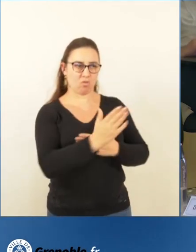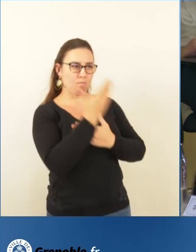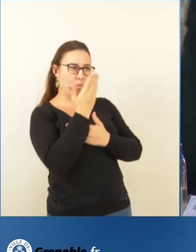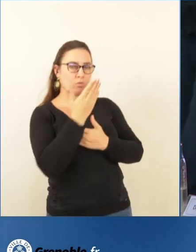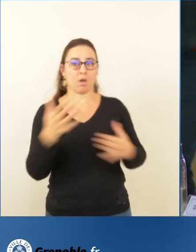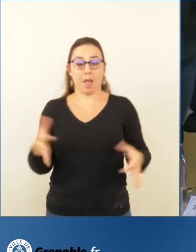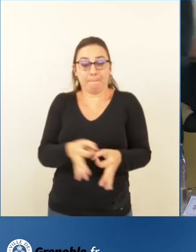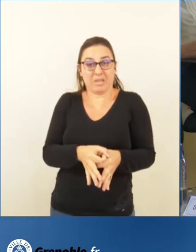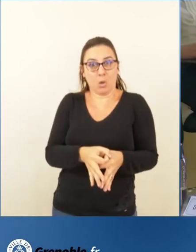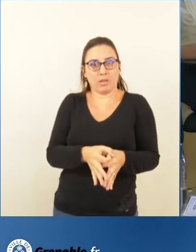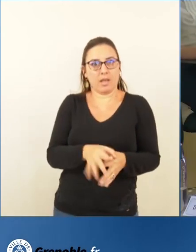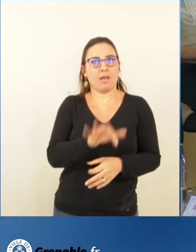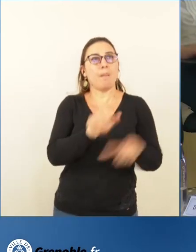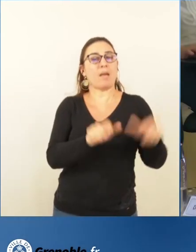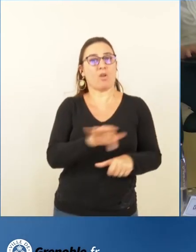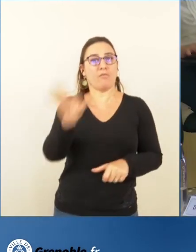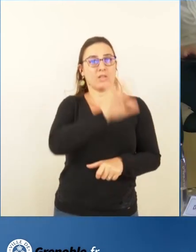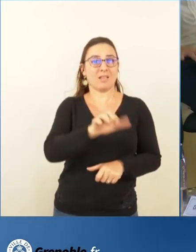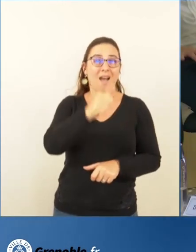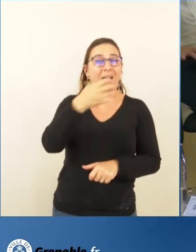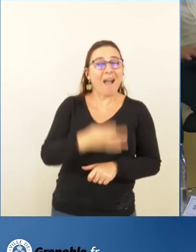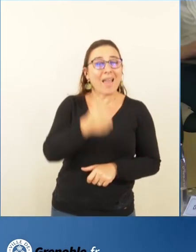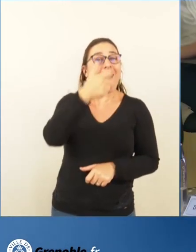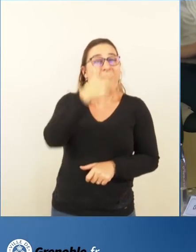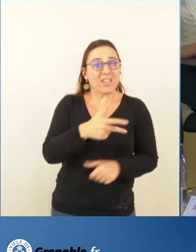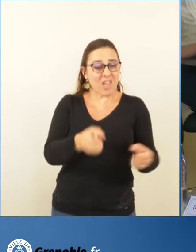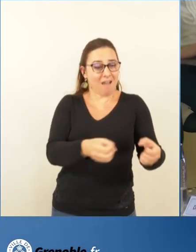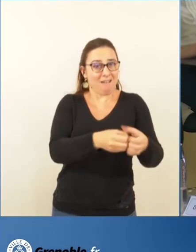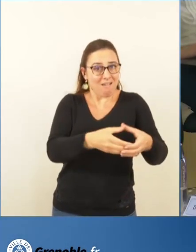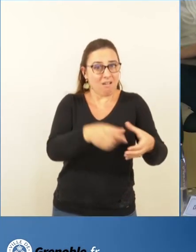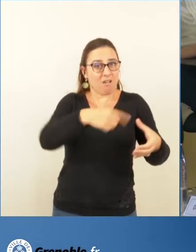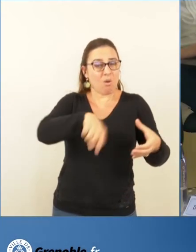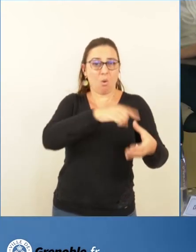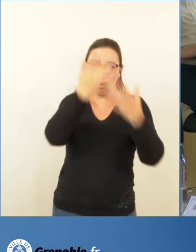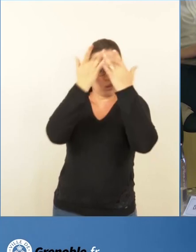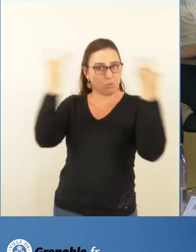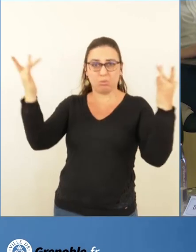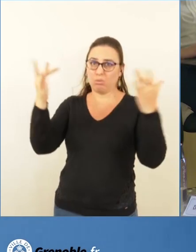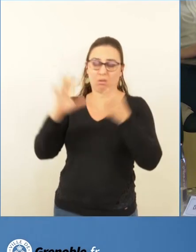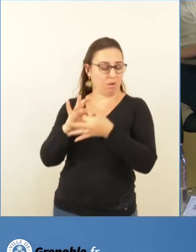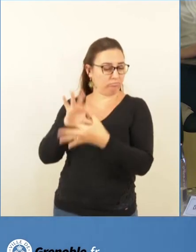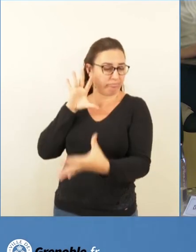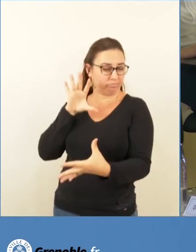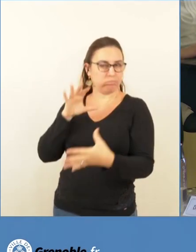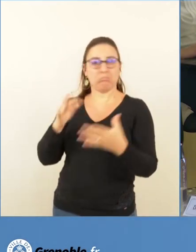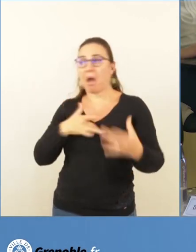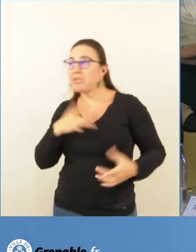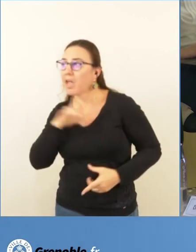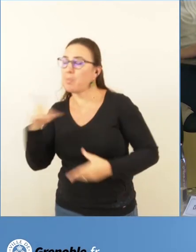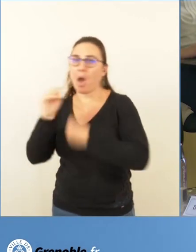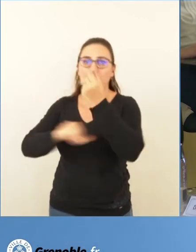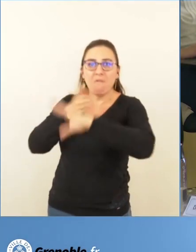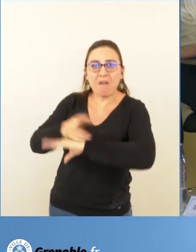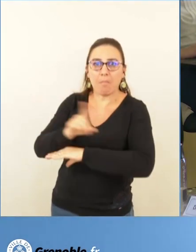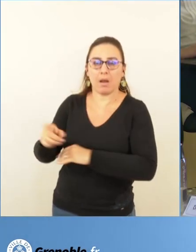non négligeable de français entre un quart et un tiers reste aujourd'hui à l'écart de la culture cette minorité est encore plus